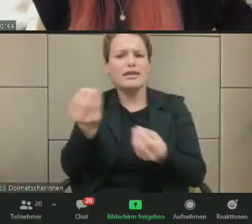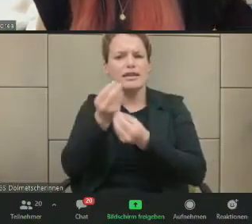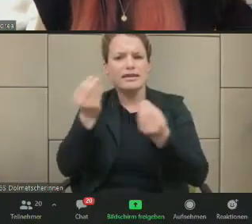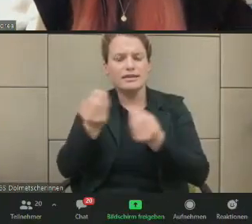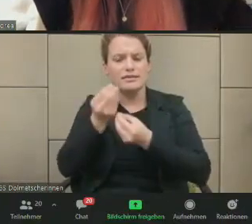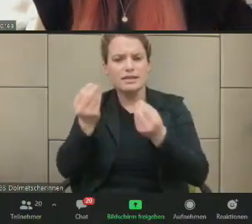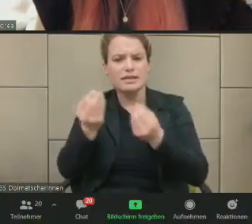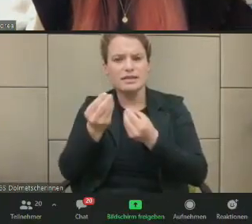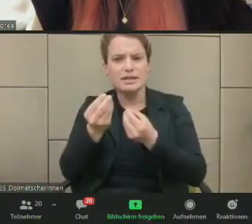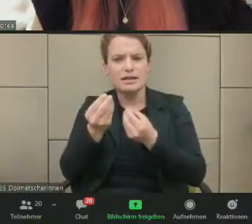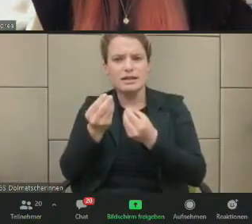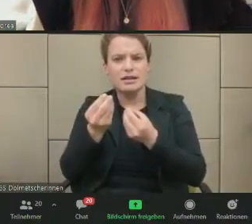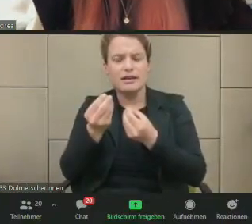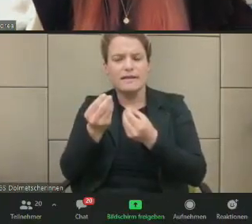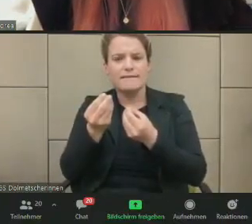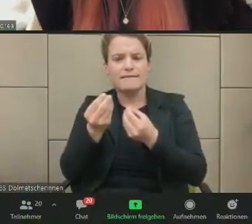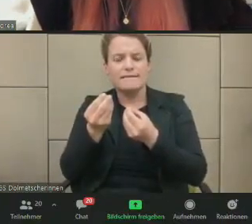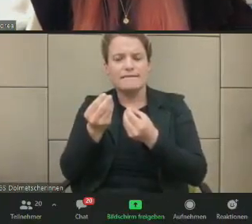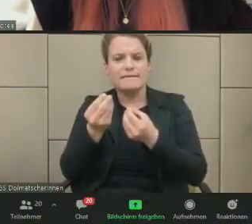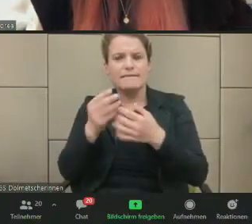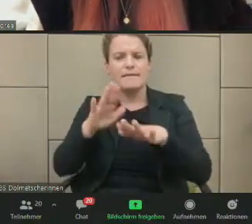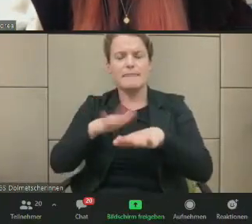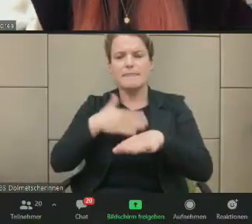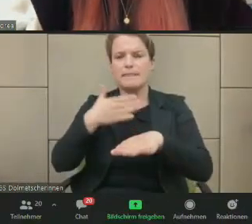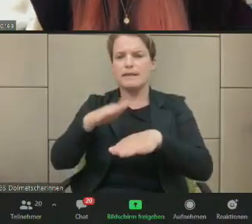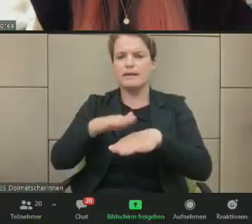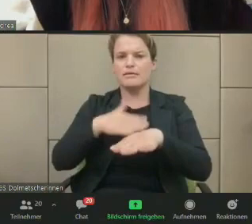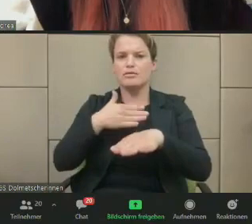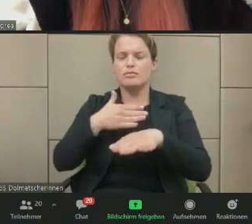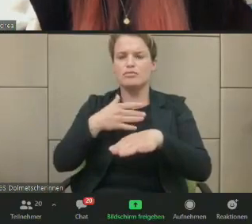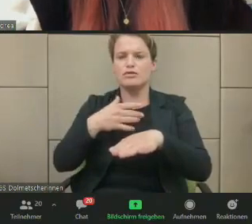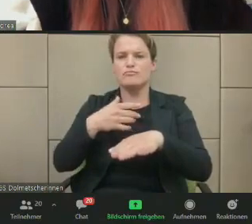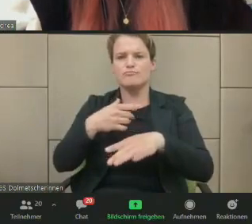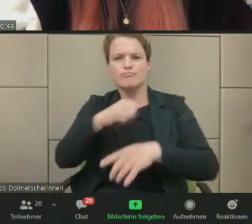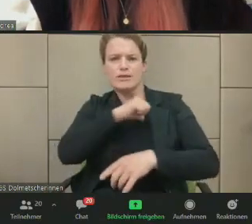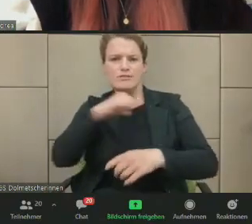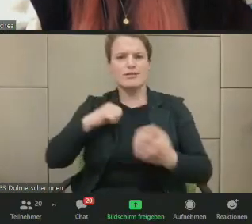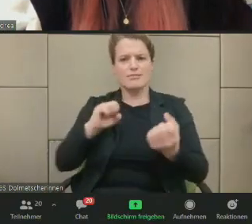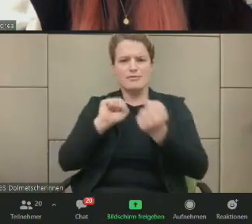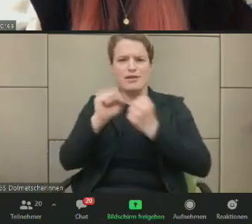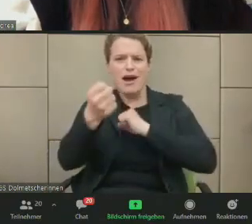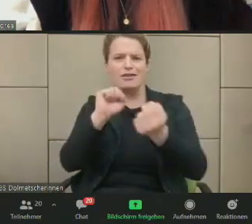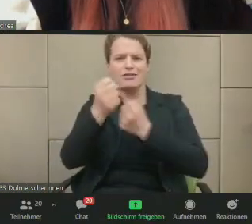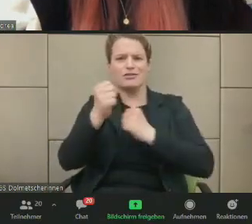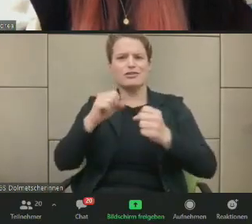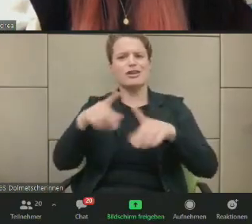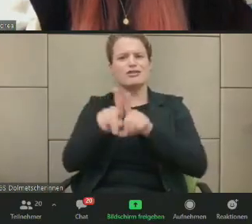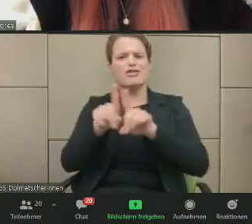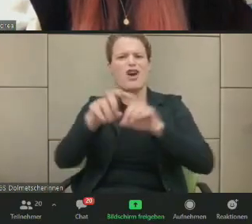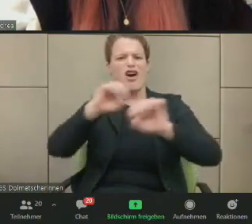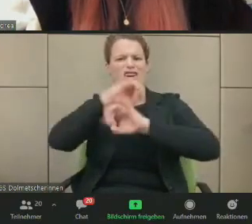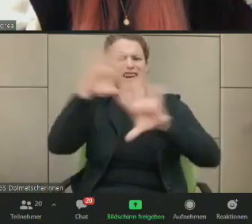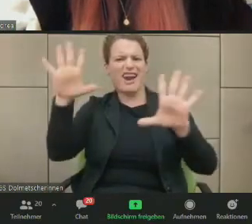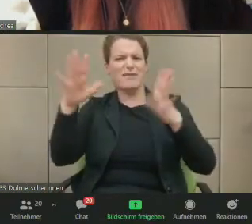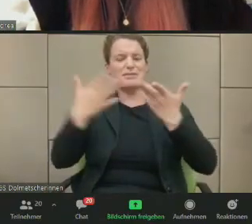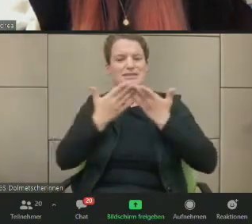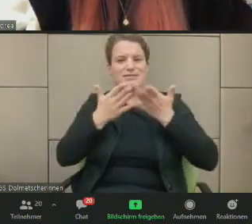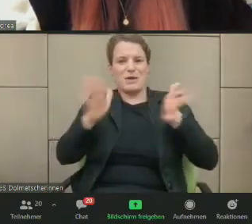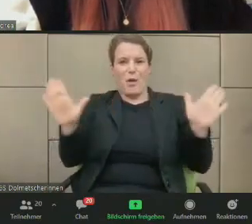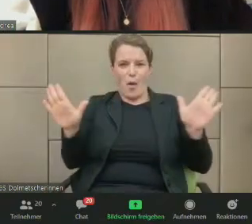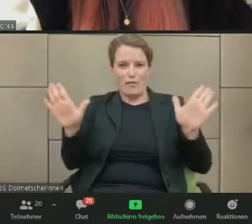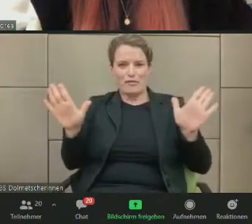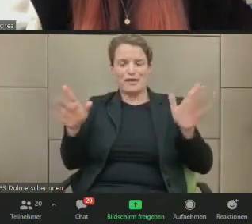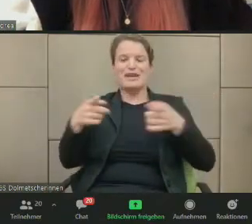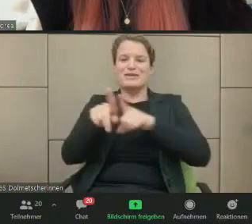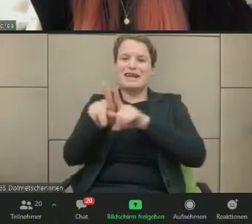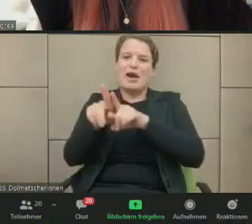einbringen. Wenn man sich so engagiert, muss man jetzt sich im Klaren sein, dass man für diese Offenheit den Preis bezahlen